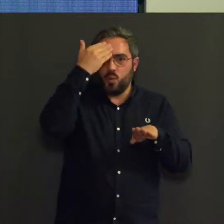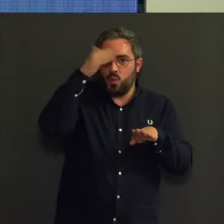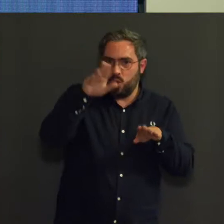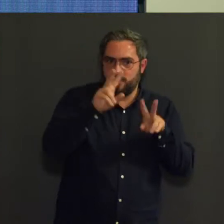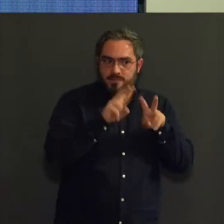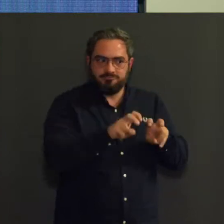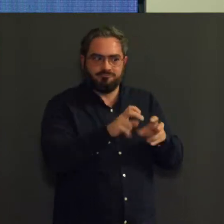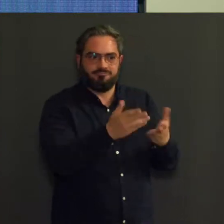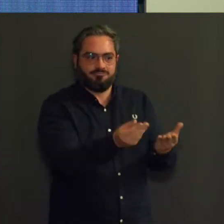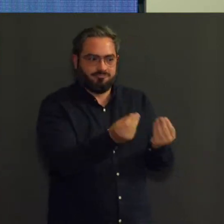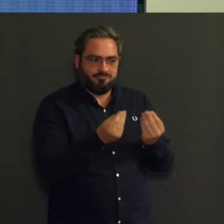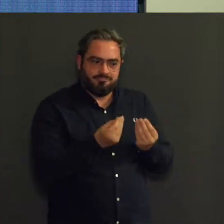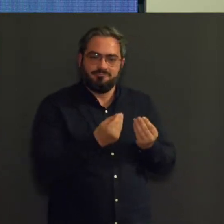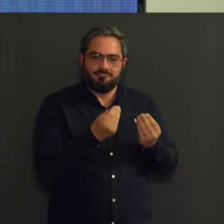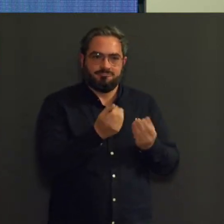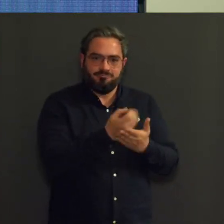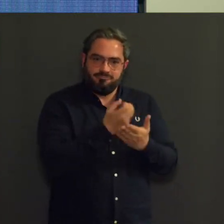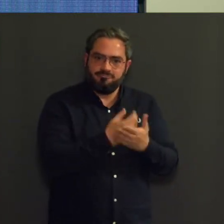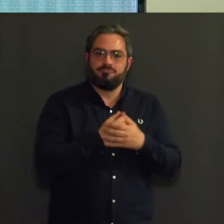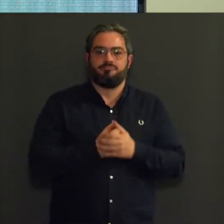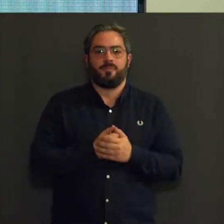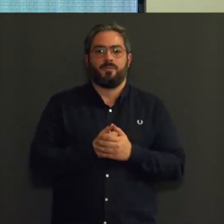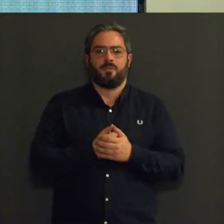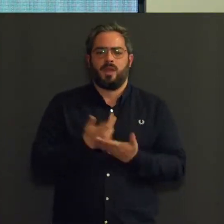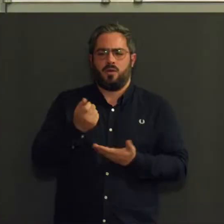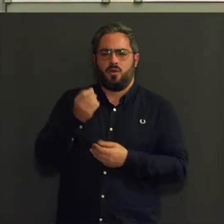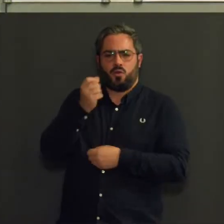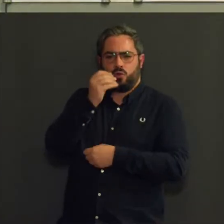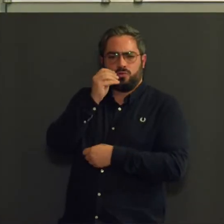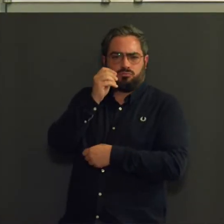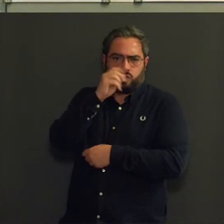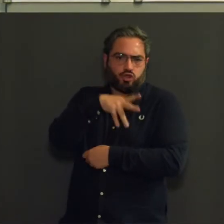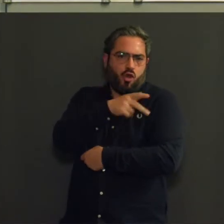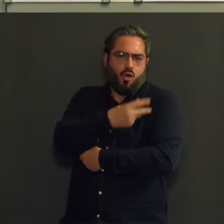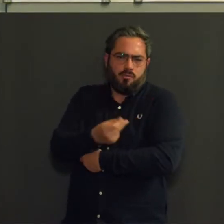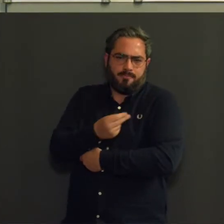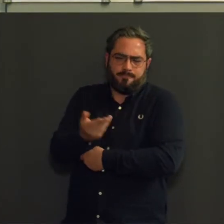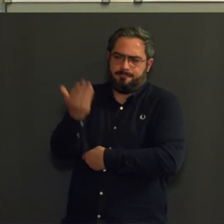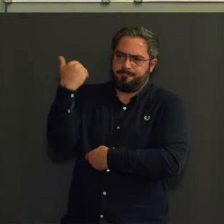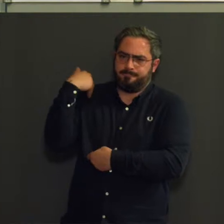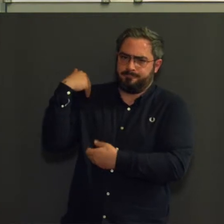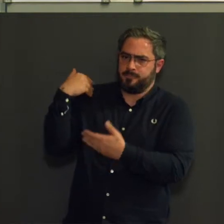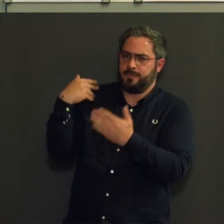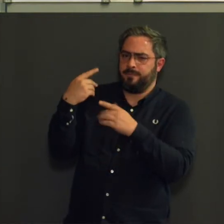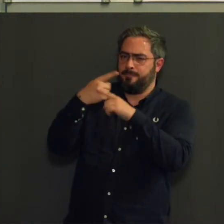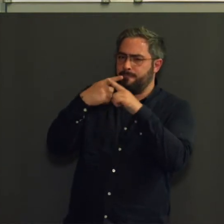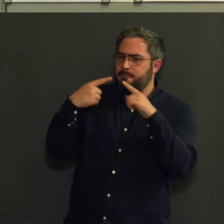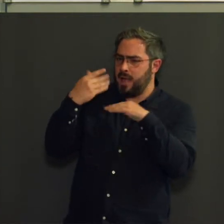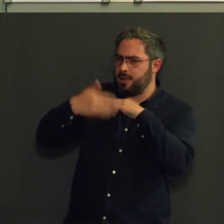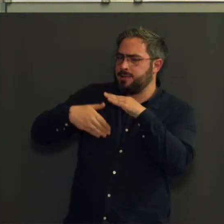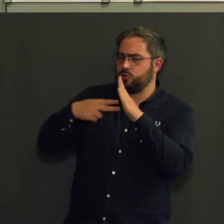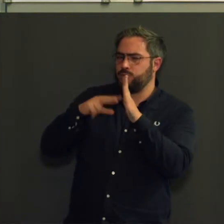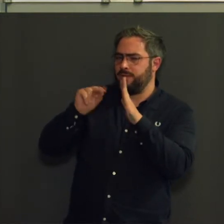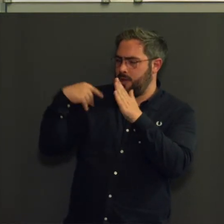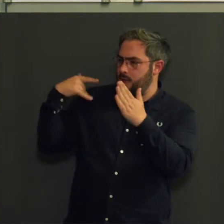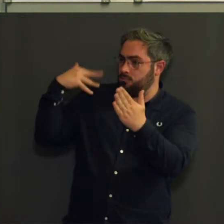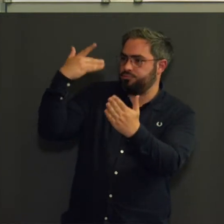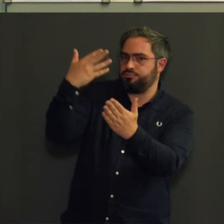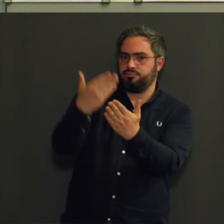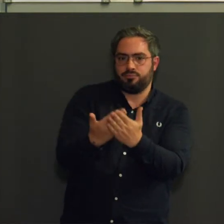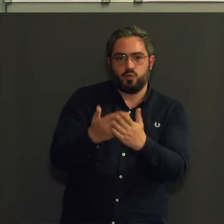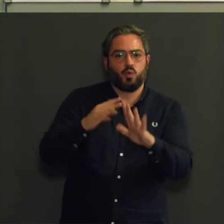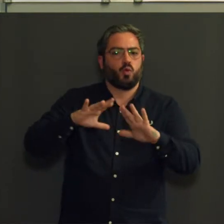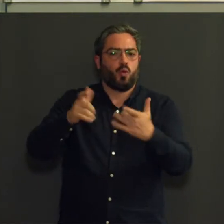étude. Pour les donneurs de sang, c'est un suivi qui se fait depuis fin mars 2020, en collaboration avec